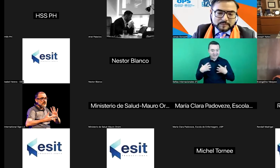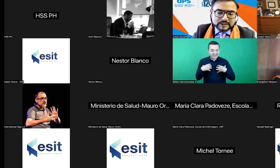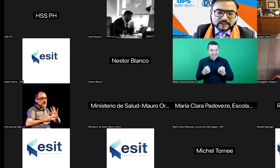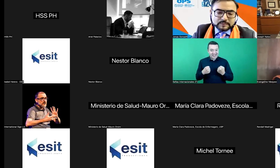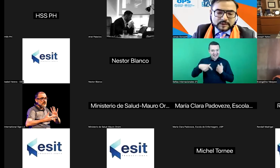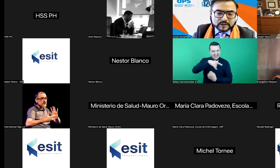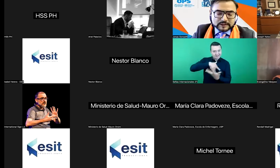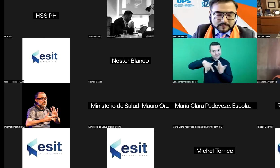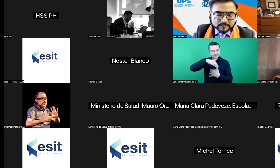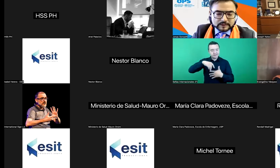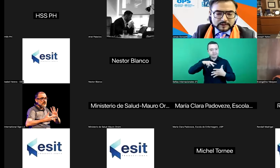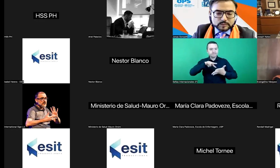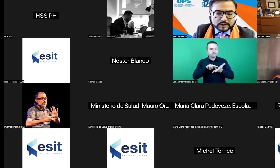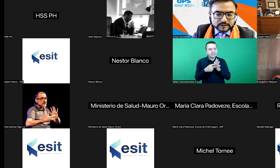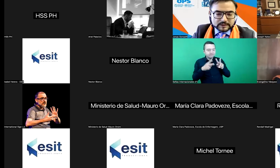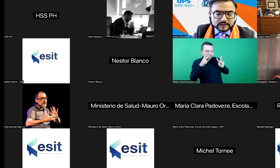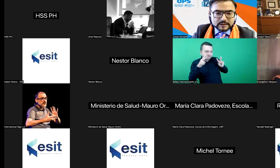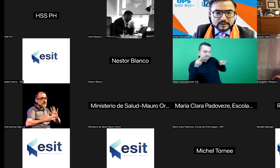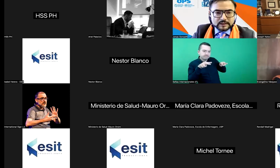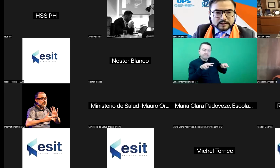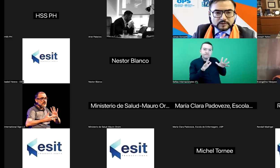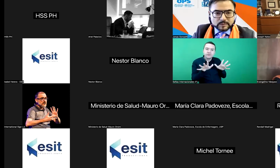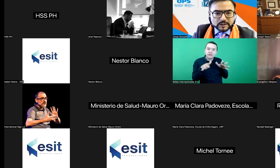sont convoqués à rendre